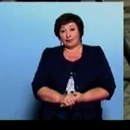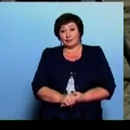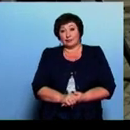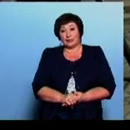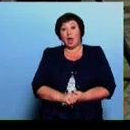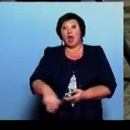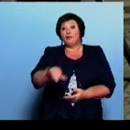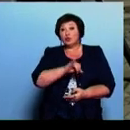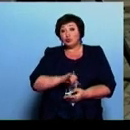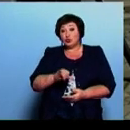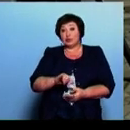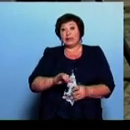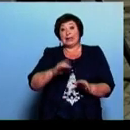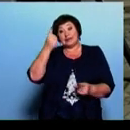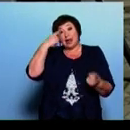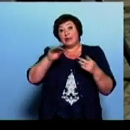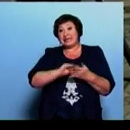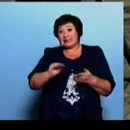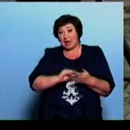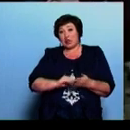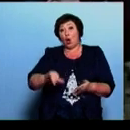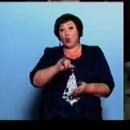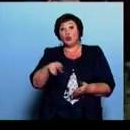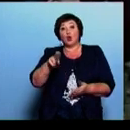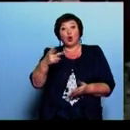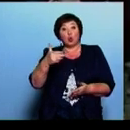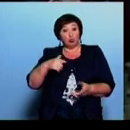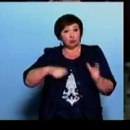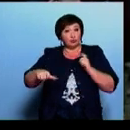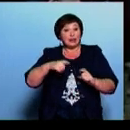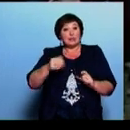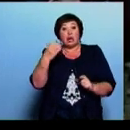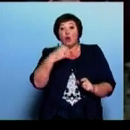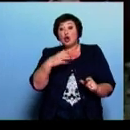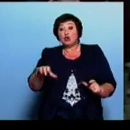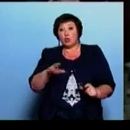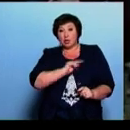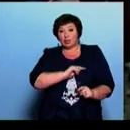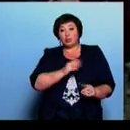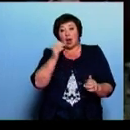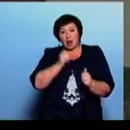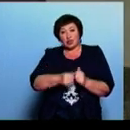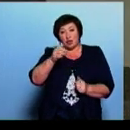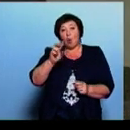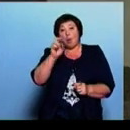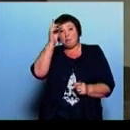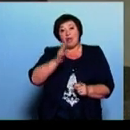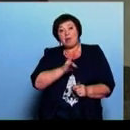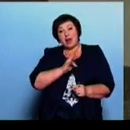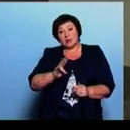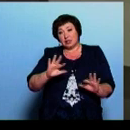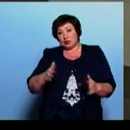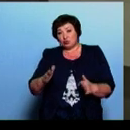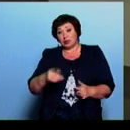В Музее искусств и дизайна УДГУ оживленно. Здесь 150 работ, на известные каждому библейские сюжеты. Их авторы –